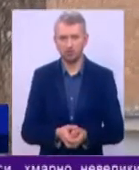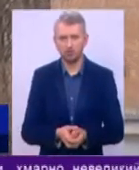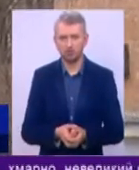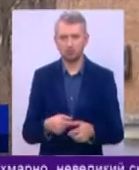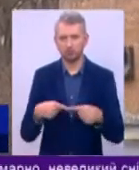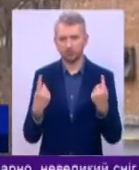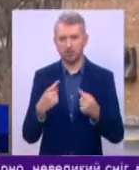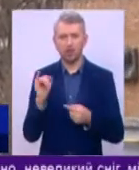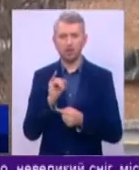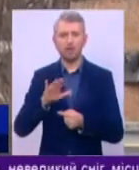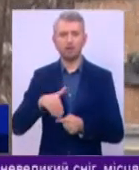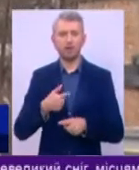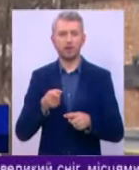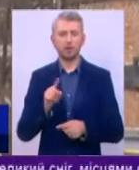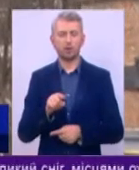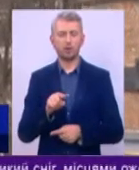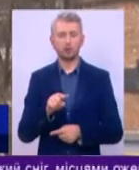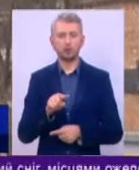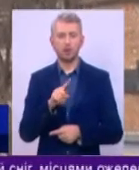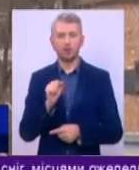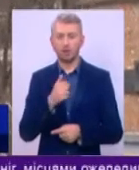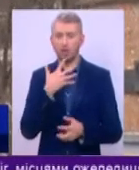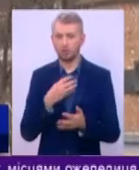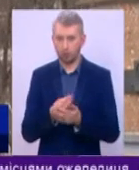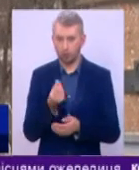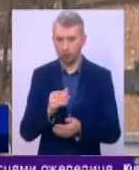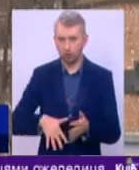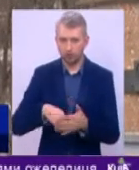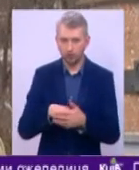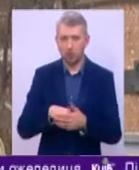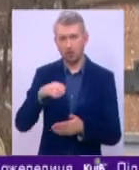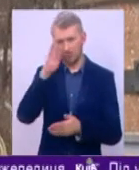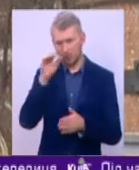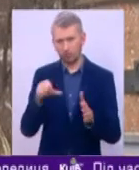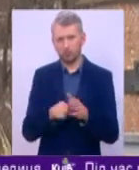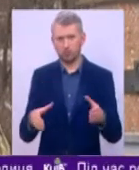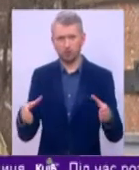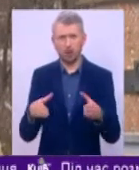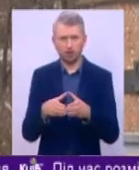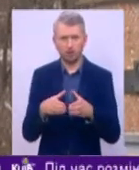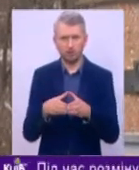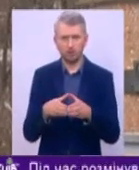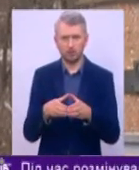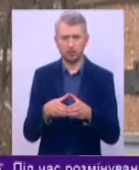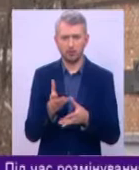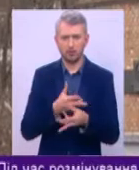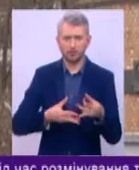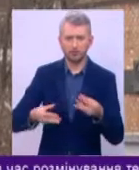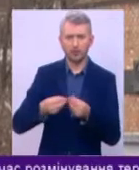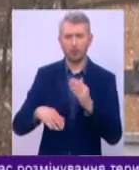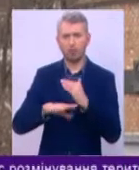і після того за свої кошти, мене хлопці з бригади мене там помогли